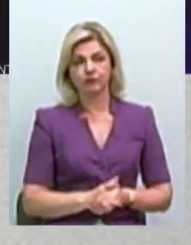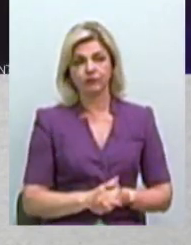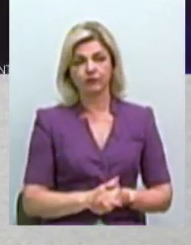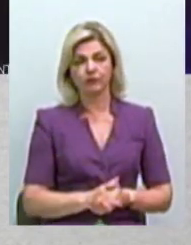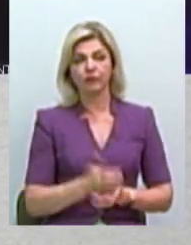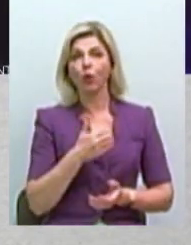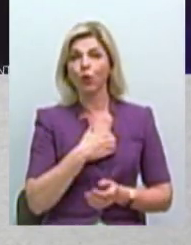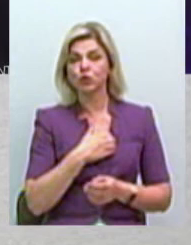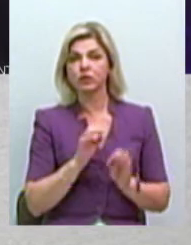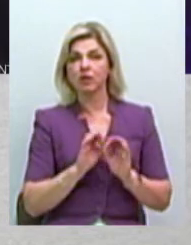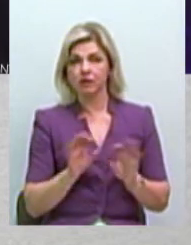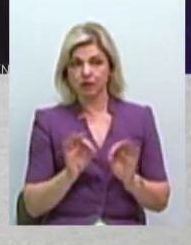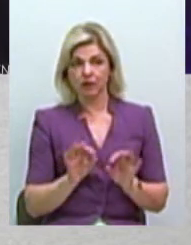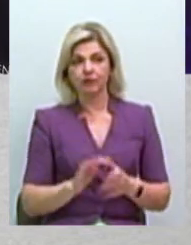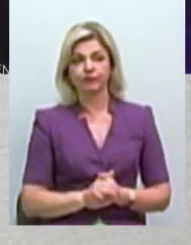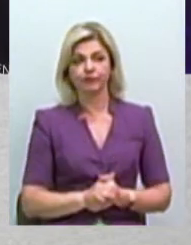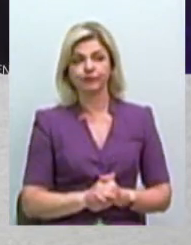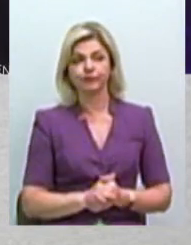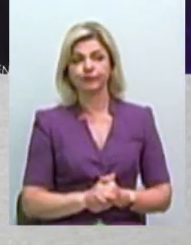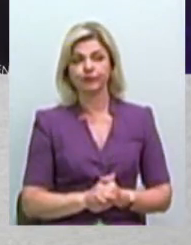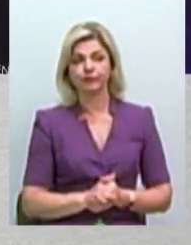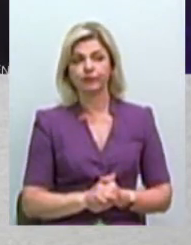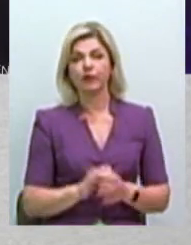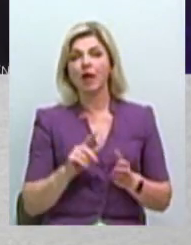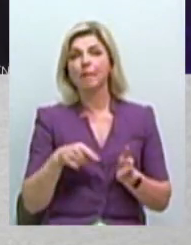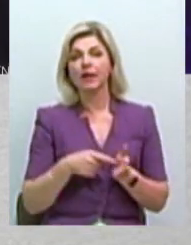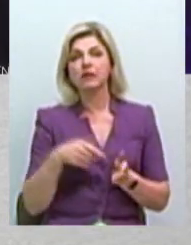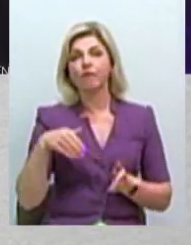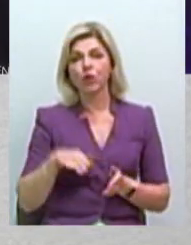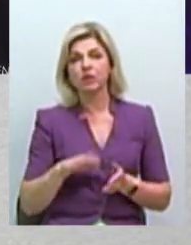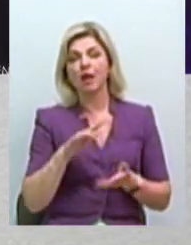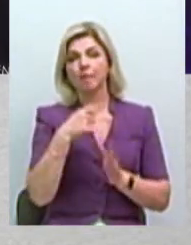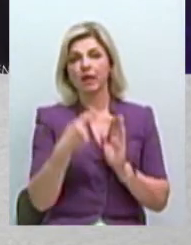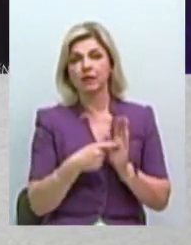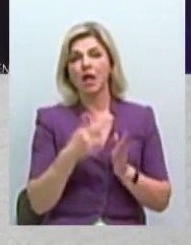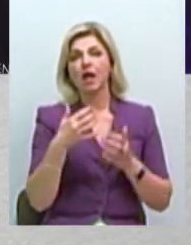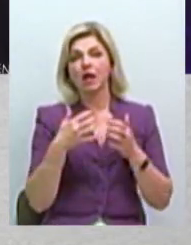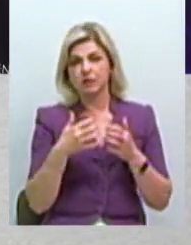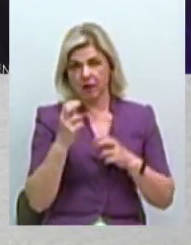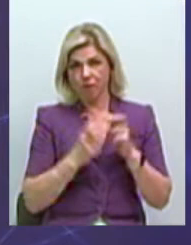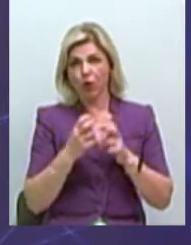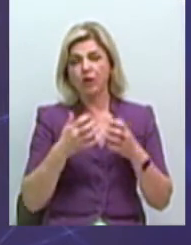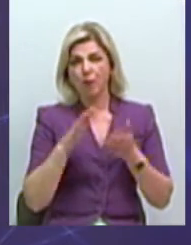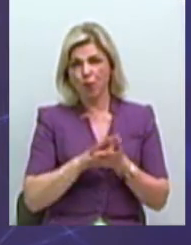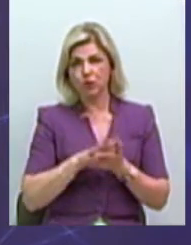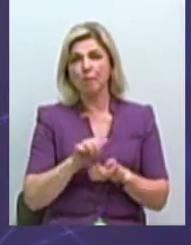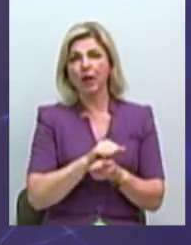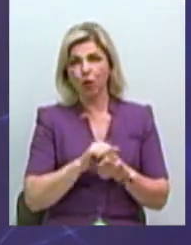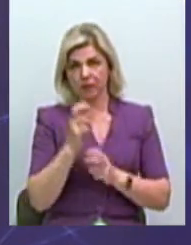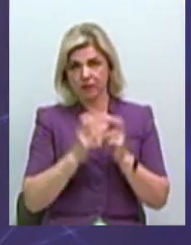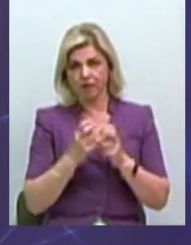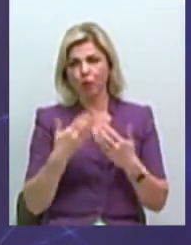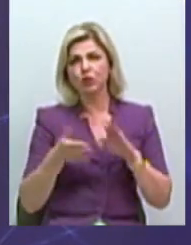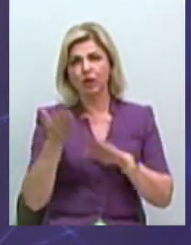Хочу зазначити, можна відповідати? Так. Хочу зазначити, що у місті Вознесенськ питання сміттєпереробного заводу стоїть дуже давно. Як депутат, чинний